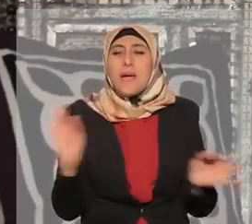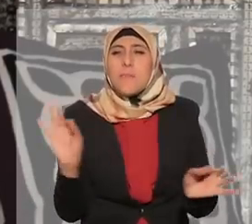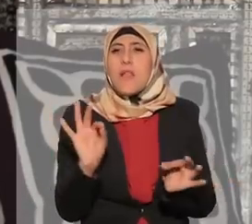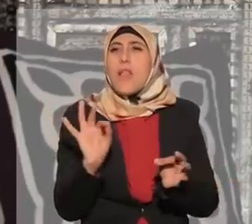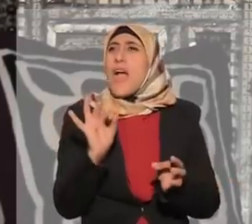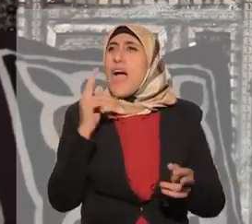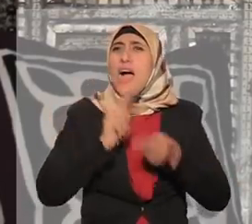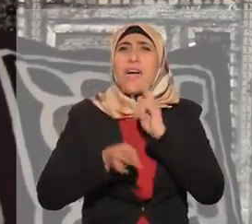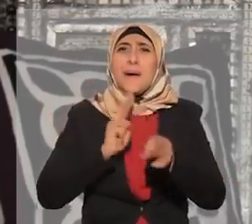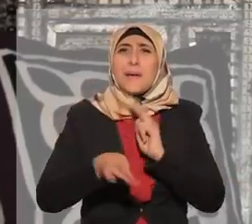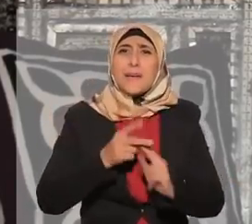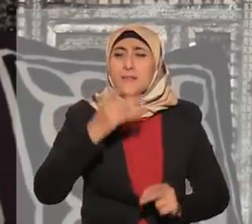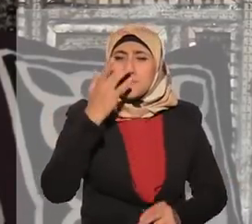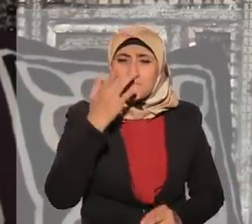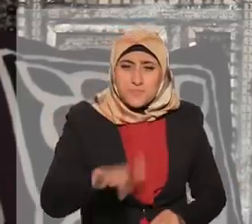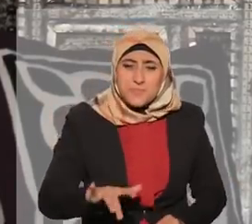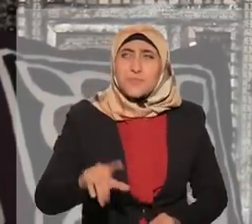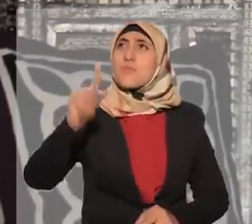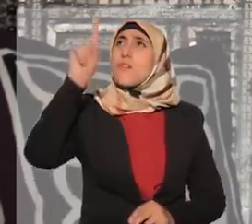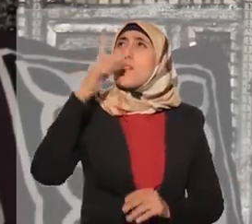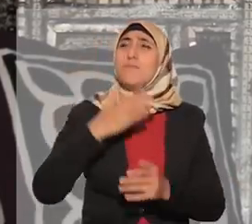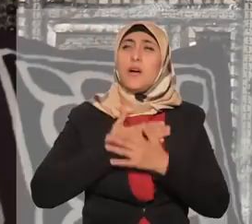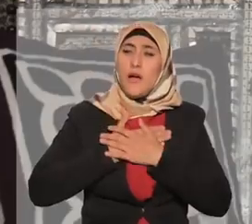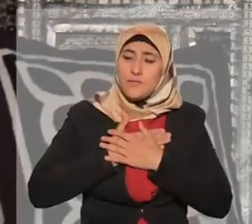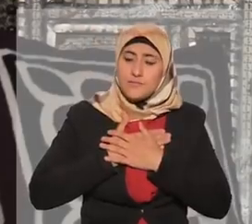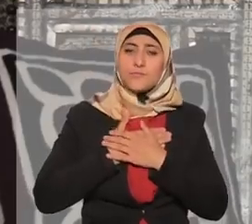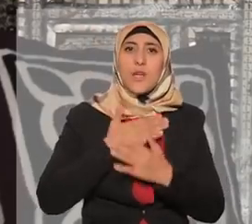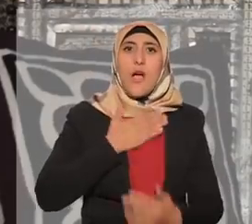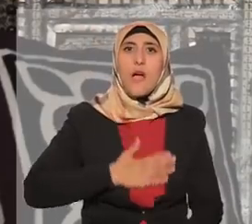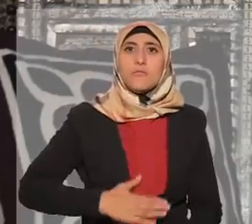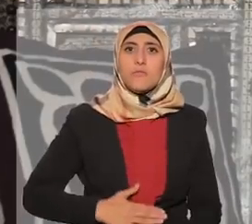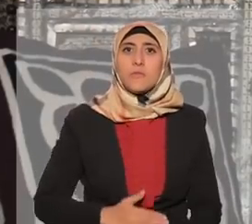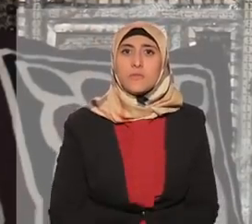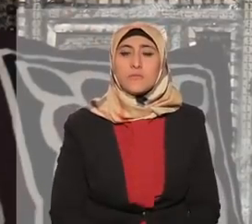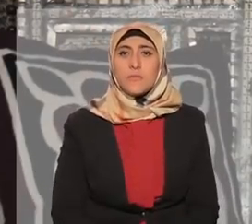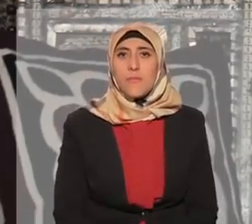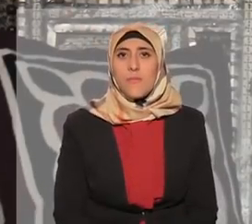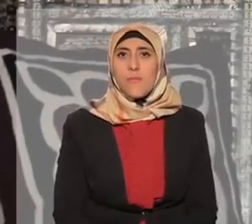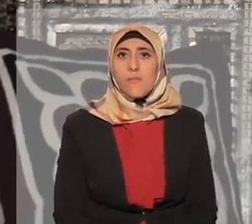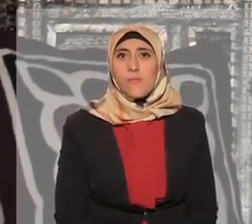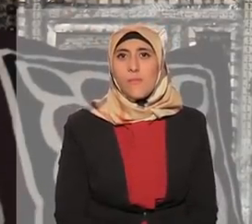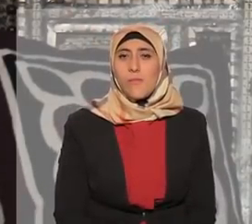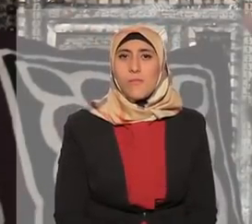تصبح راضية عن الله كما كانت راضية بالله،